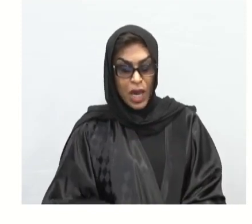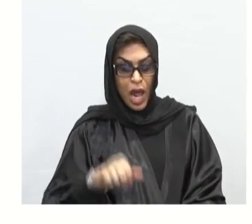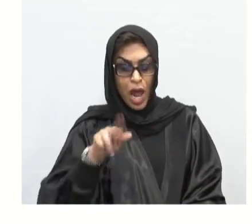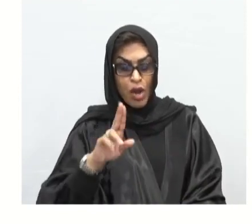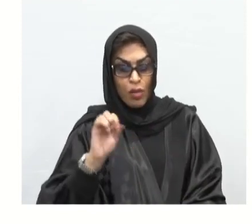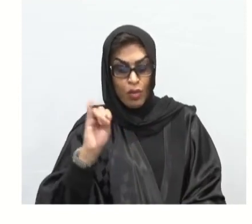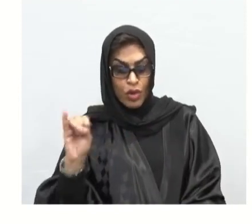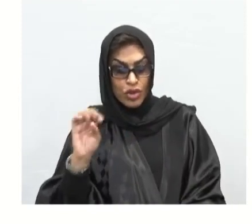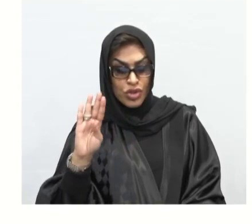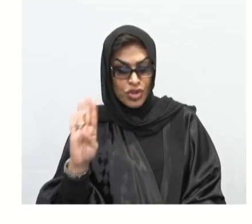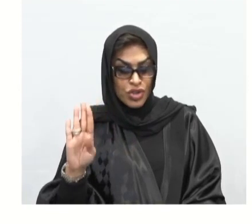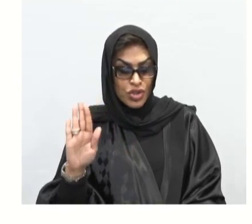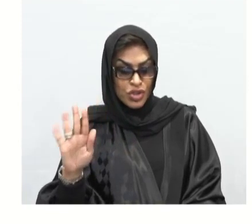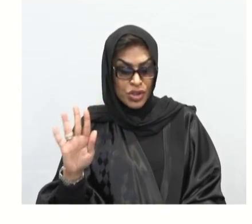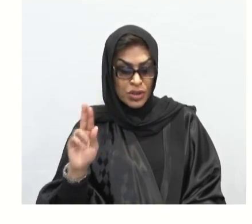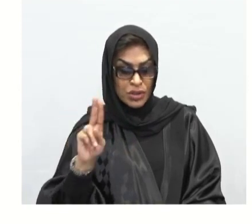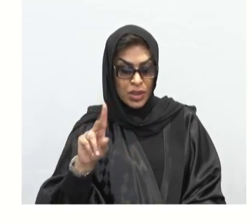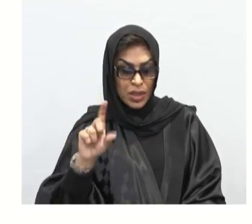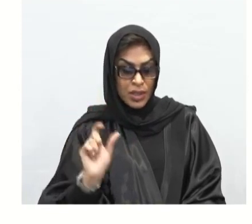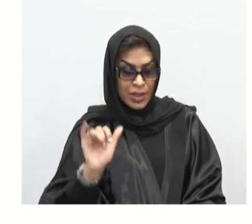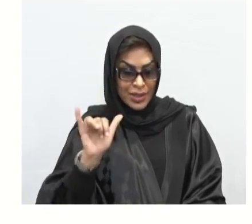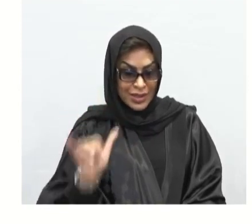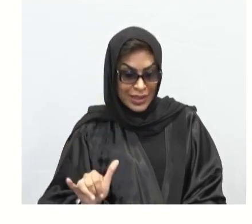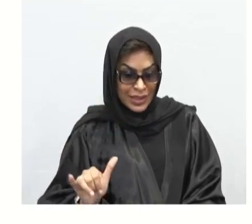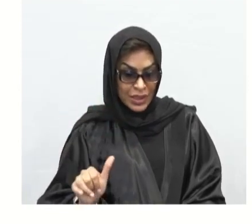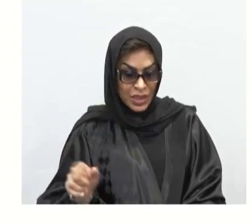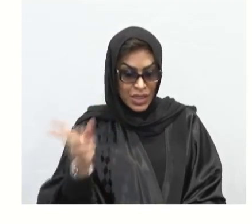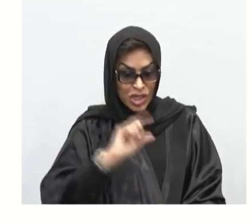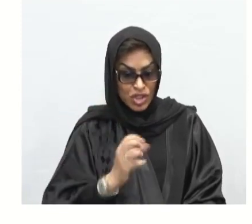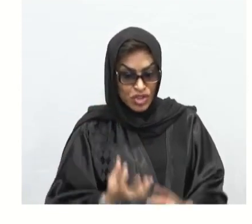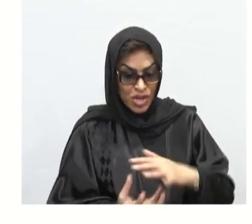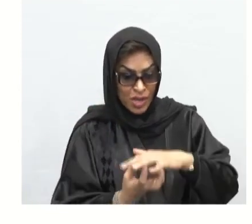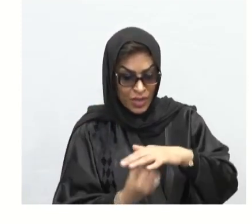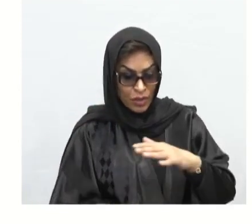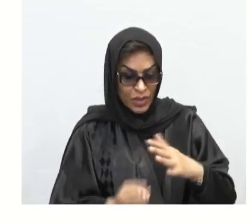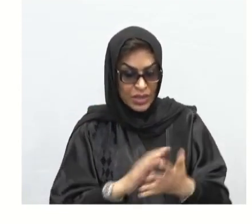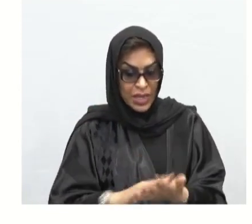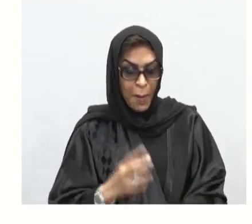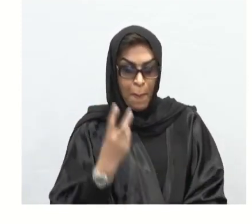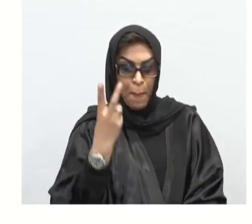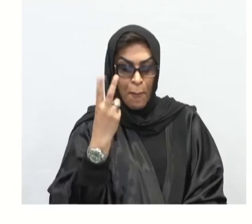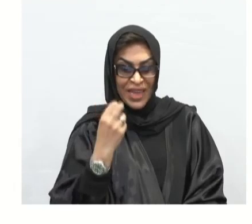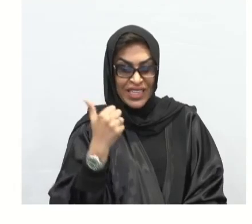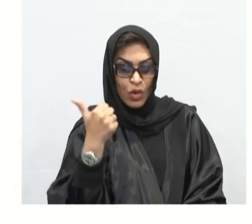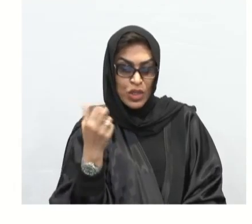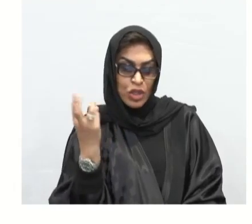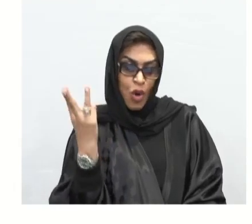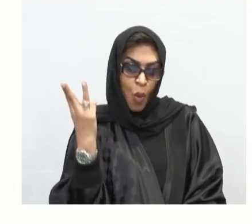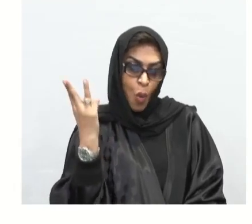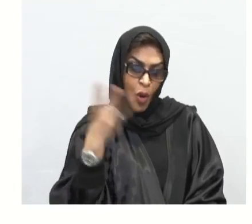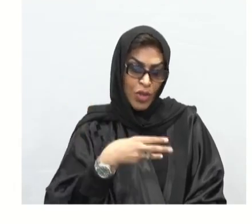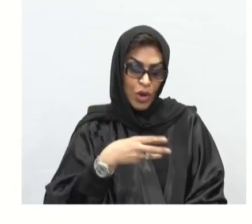اما المشتري لاحظ جاذبيته بالنسبه للارض 236